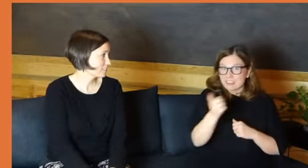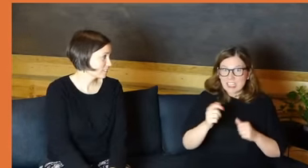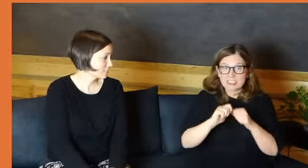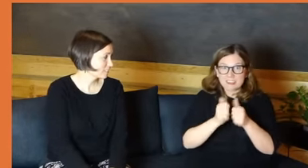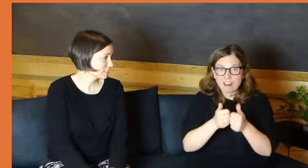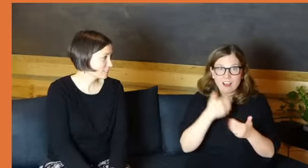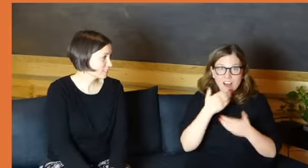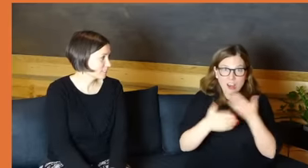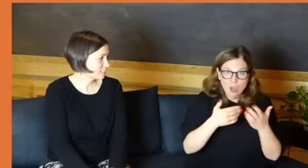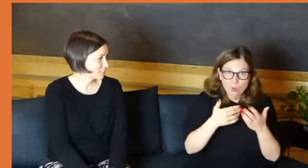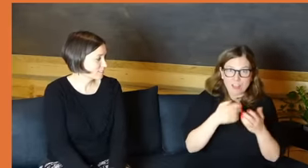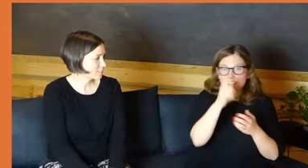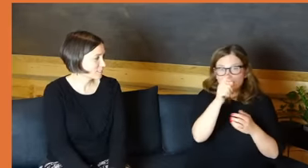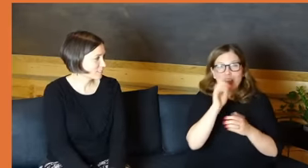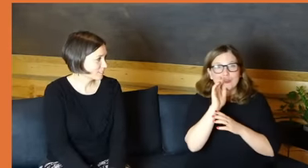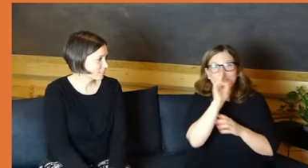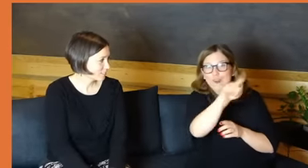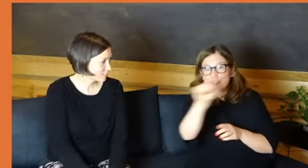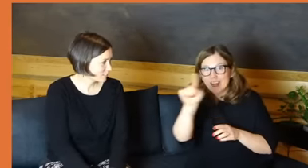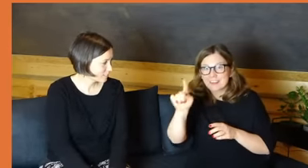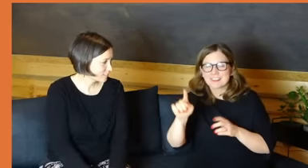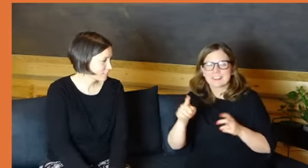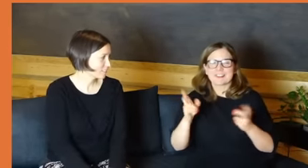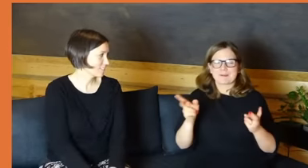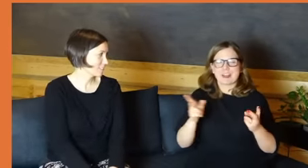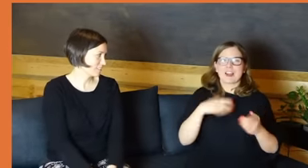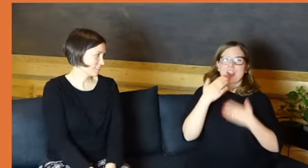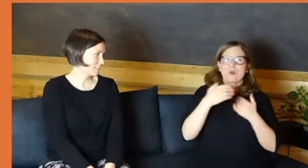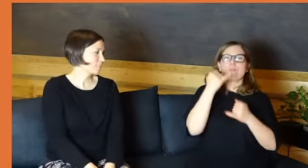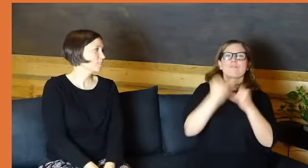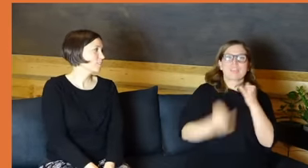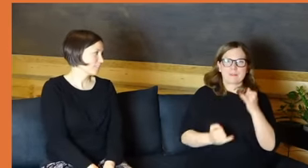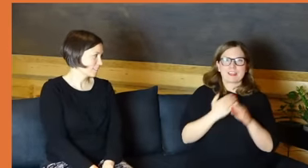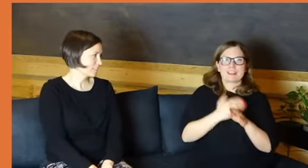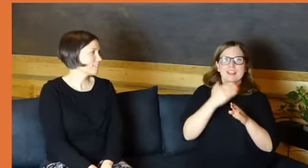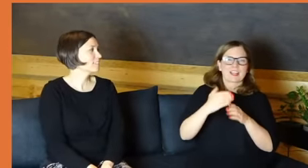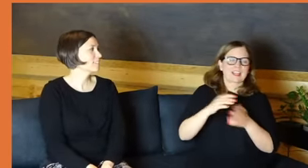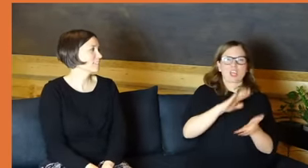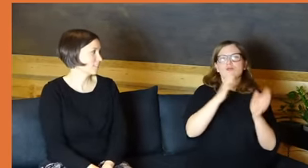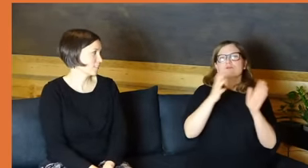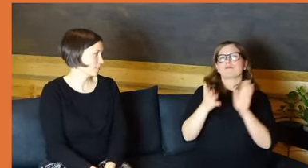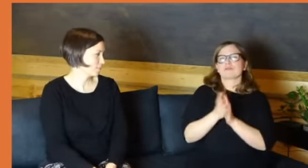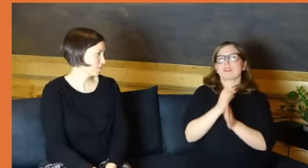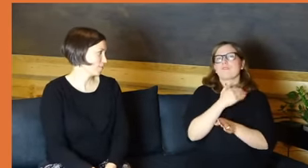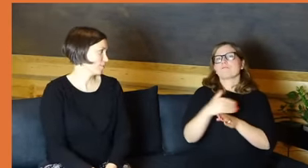sitten lopetetaan tämä show. Joo, se tulee aloittaa, niin.